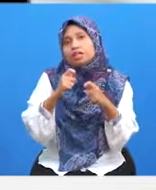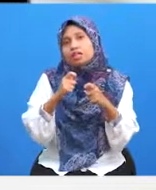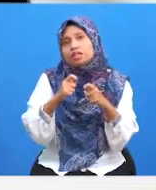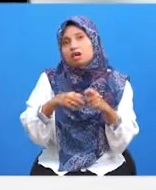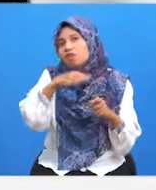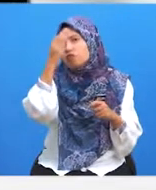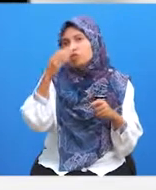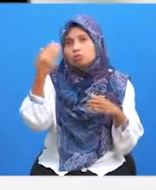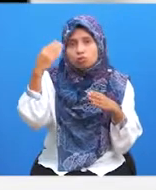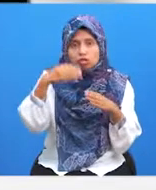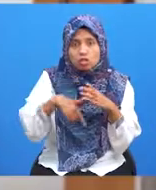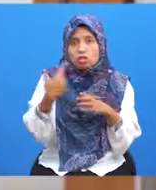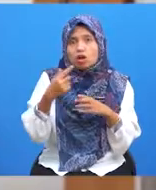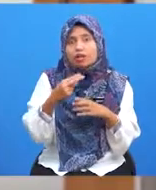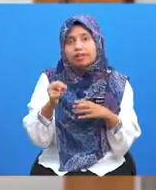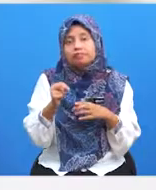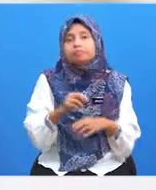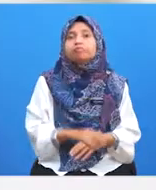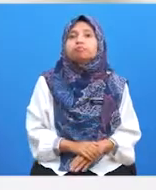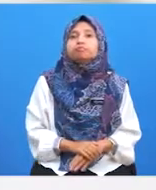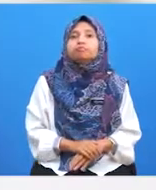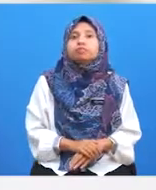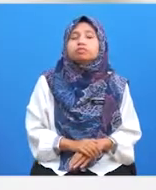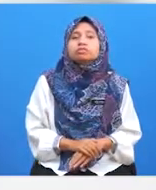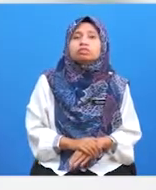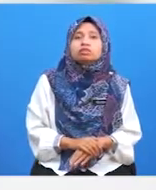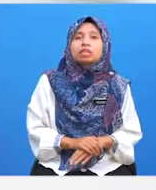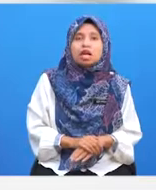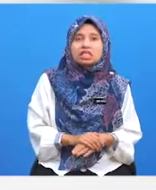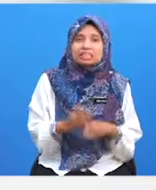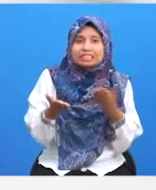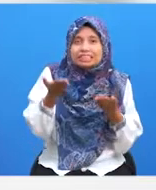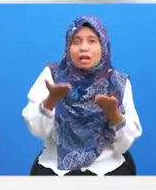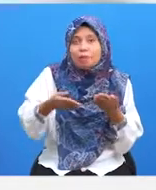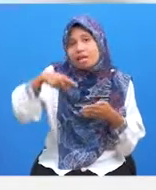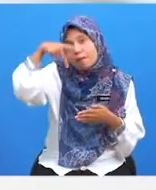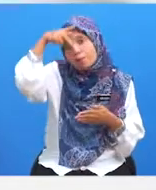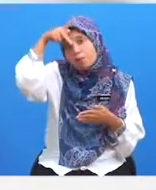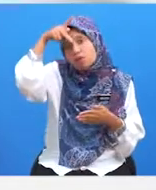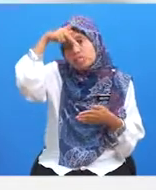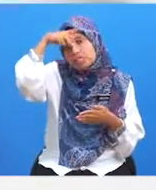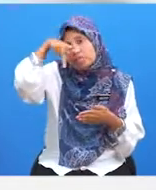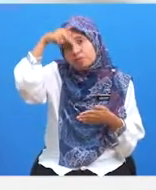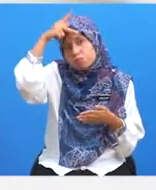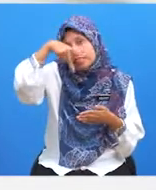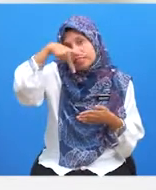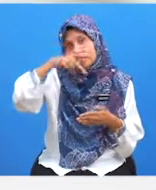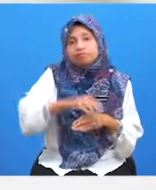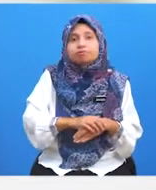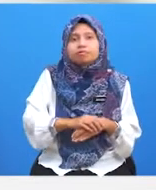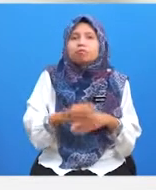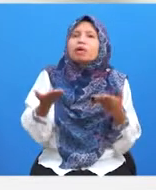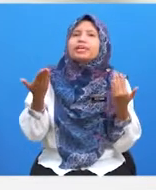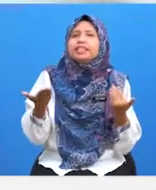keluaran yang terlibat dalam tren meningkat elah kestabilan politik Bagaimanakah kestabilan politik ini